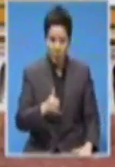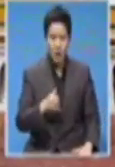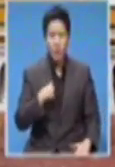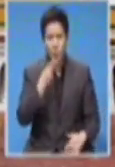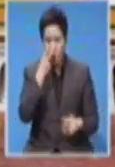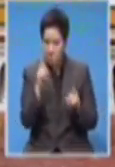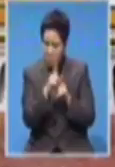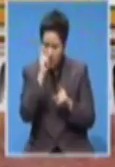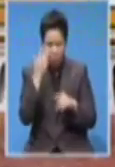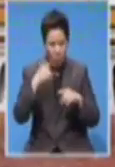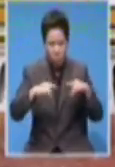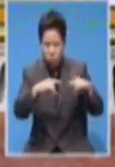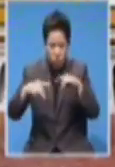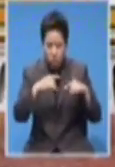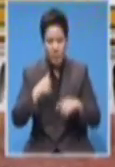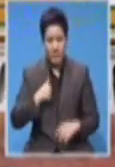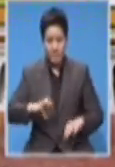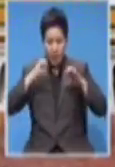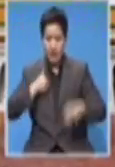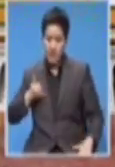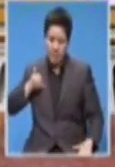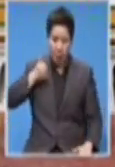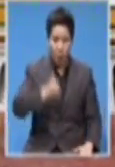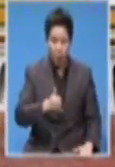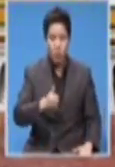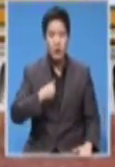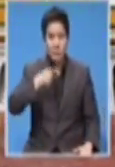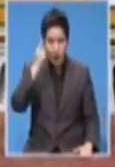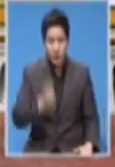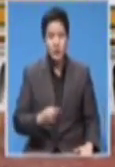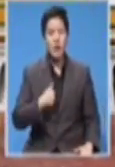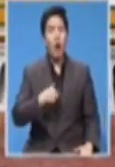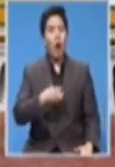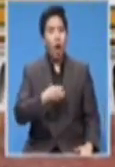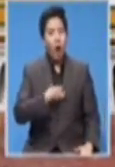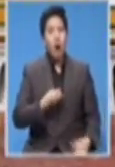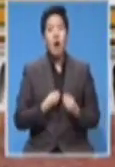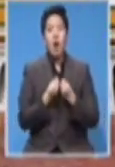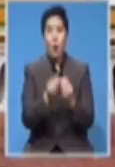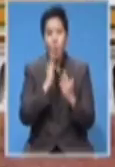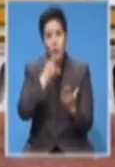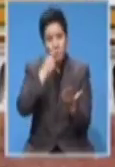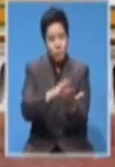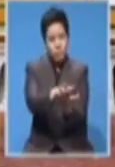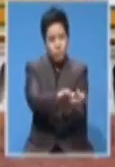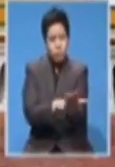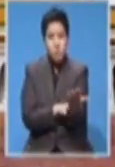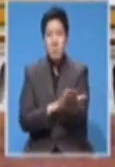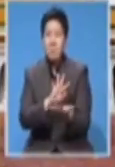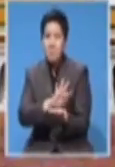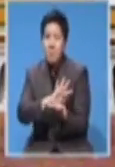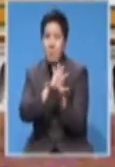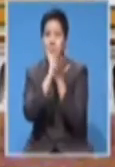แบบนั้นจริงๆนะครับกำลังจะไปไม่รอดอยู่แล้วนะเมื่อเข้ามาแล้วเนี่ยผมก็ต้องการให้ประเทศไทยมีการเปลี่ยนแปลงจากสภา